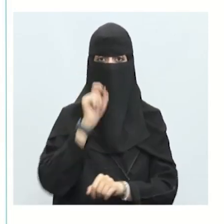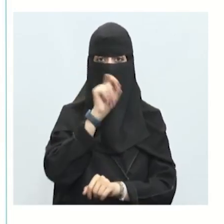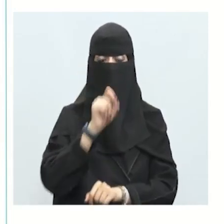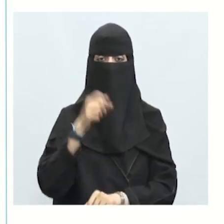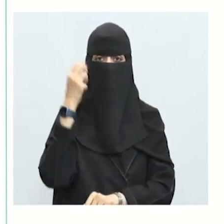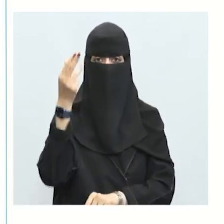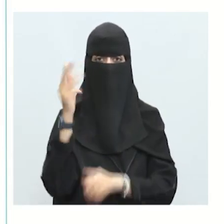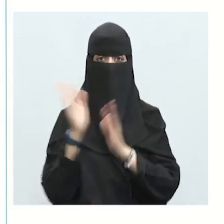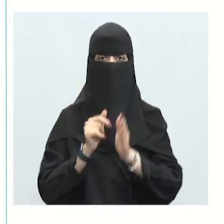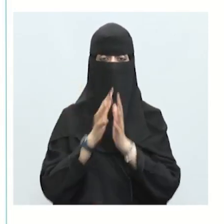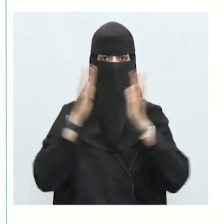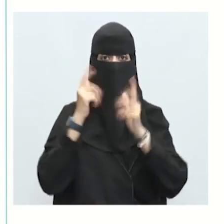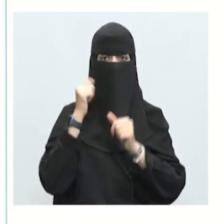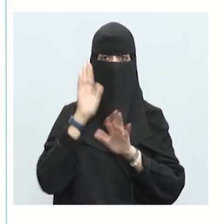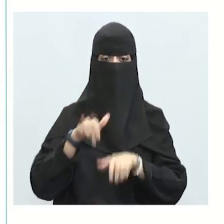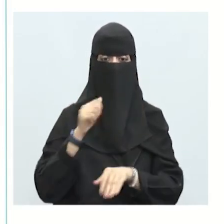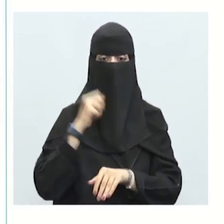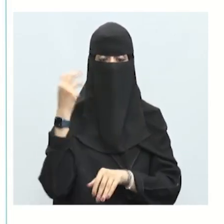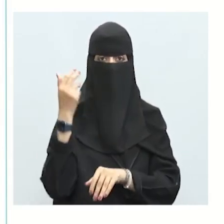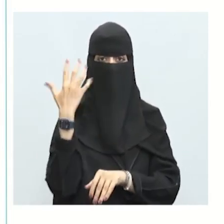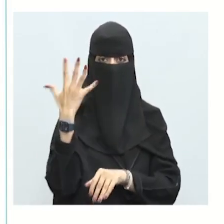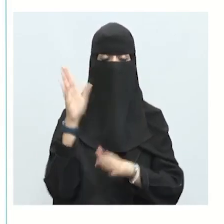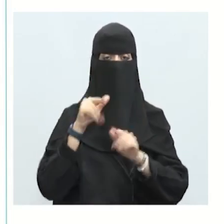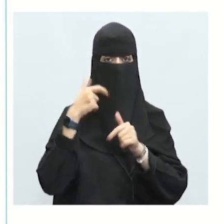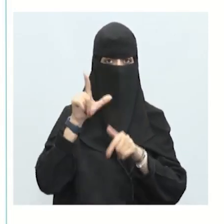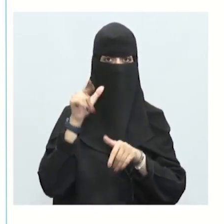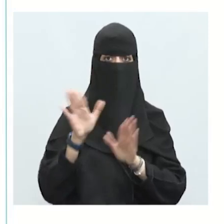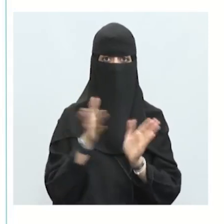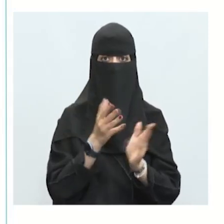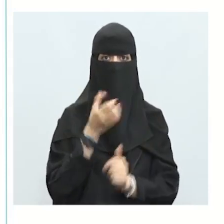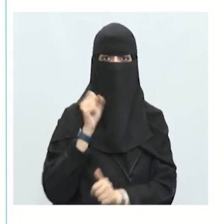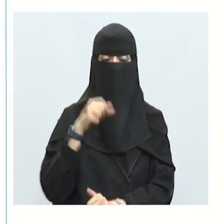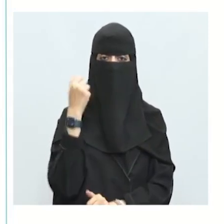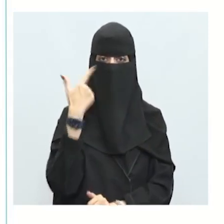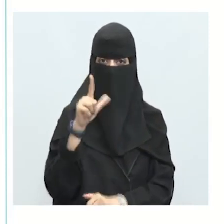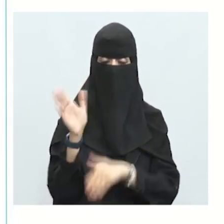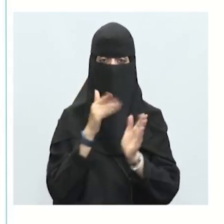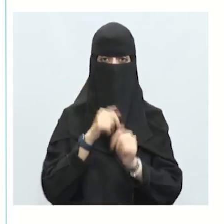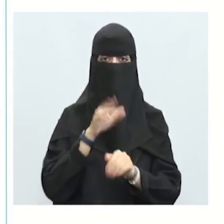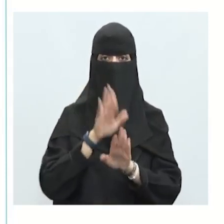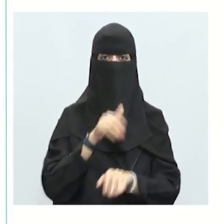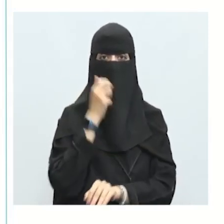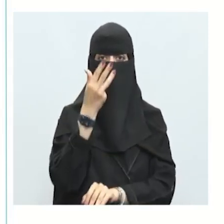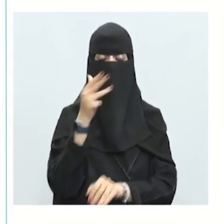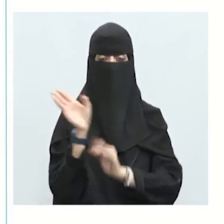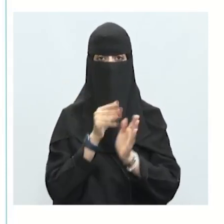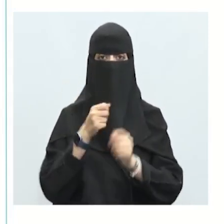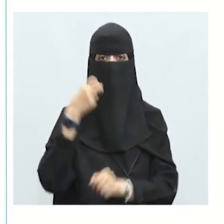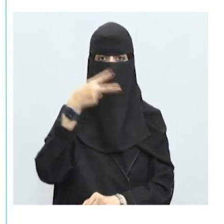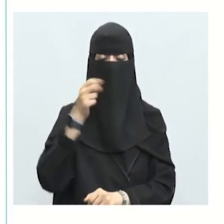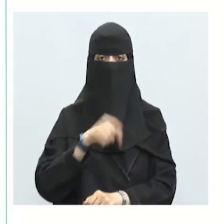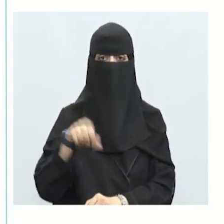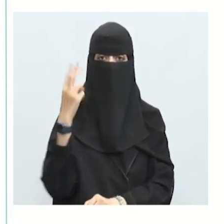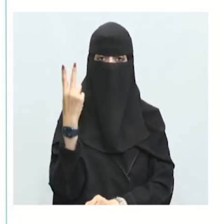اكبر من الخمس هنا صحيحه فناخذ ترو اند 9 اكبر من 12